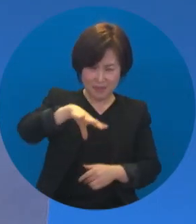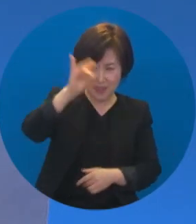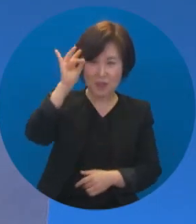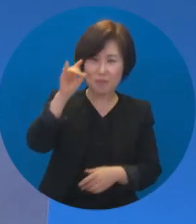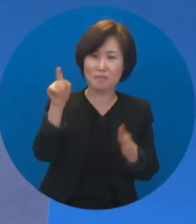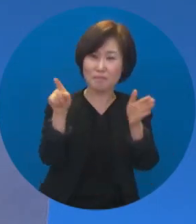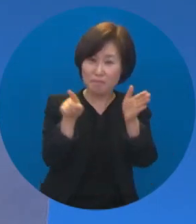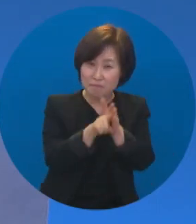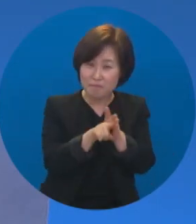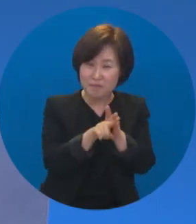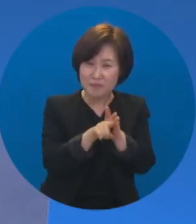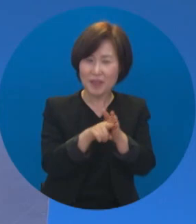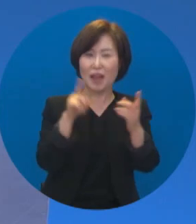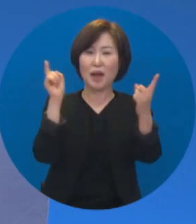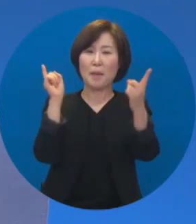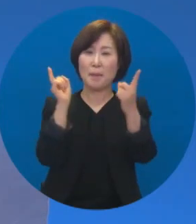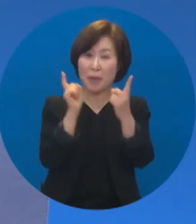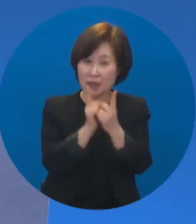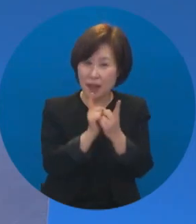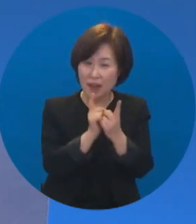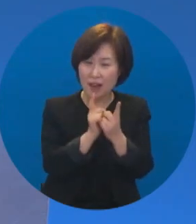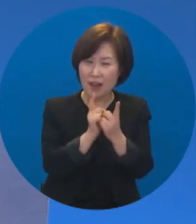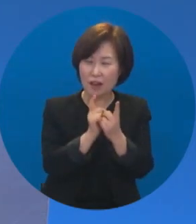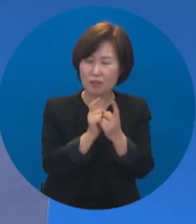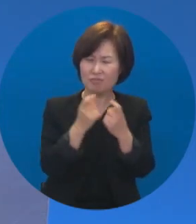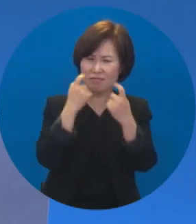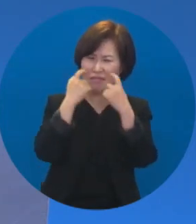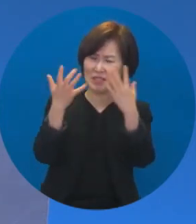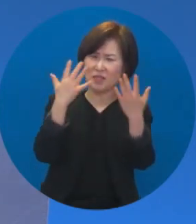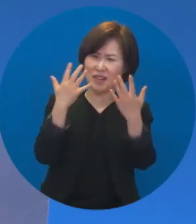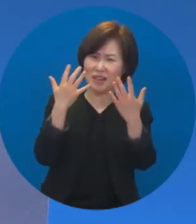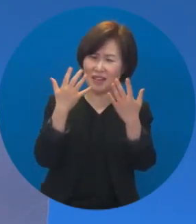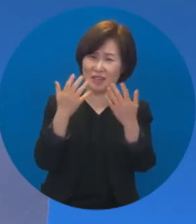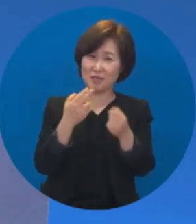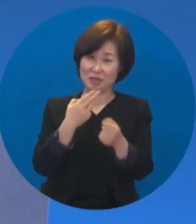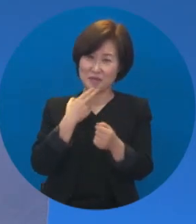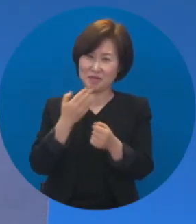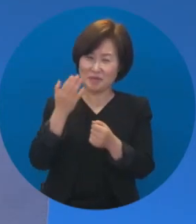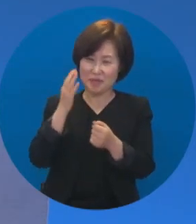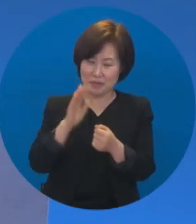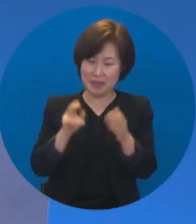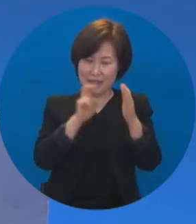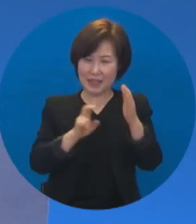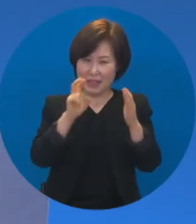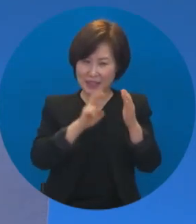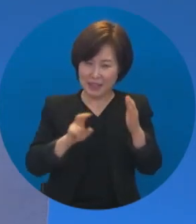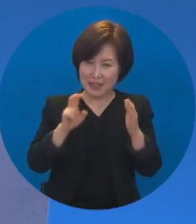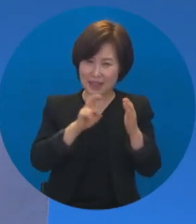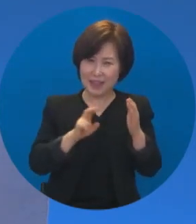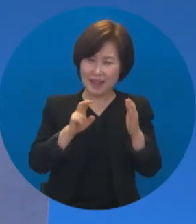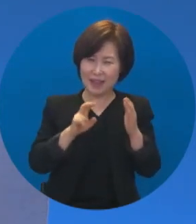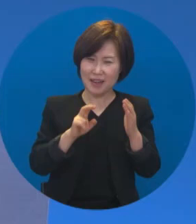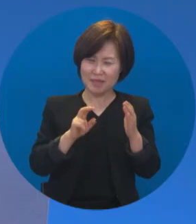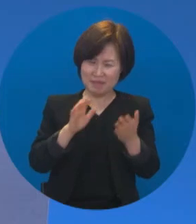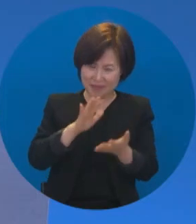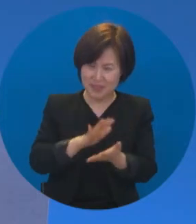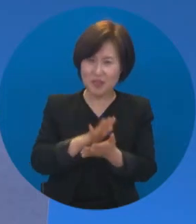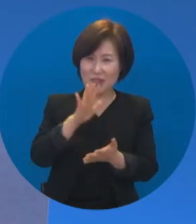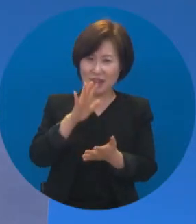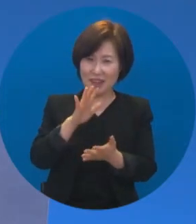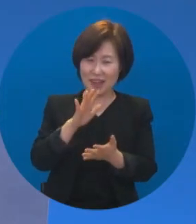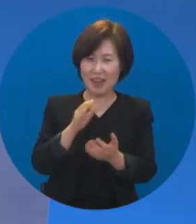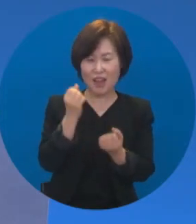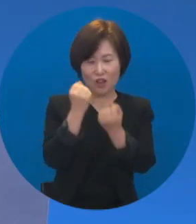믿고 만나고, 그리고 정확히는 잘 몰랐지만 찬양도 열심히 하고 기도도 하고 성경학교도 하고